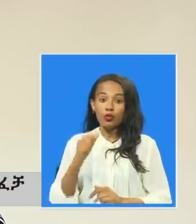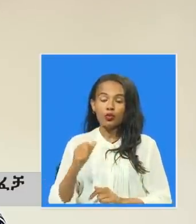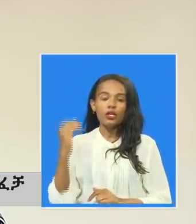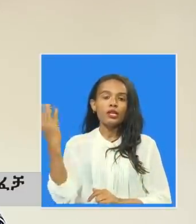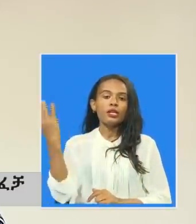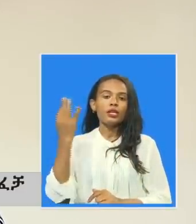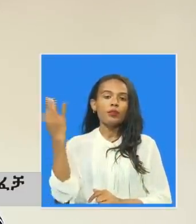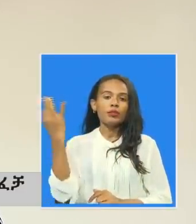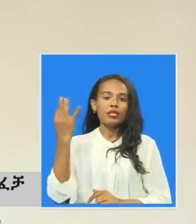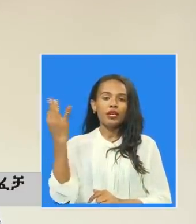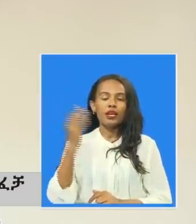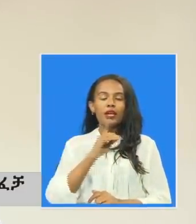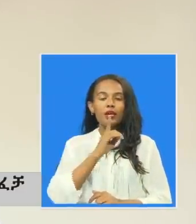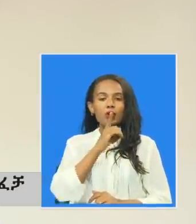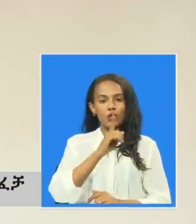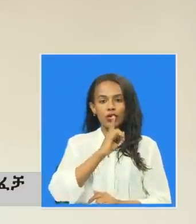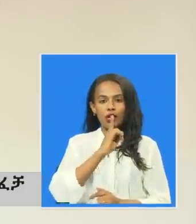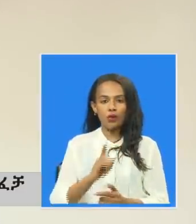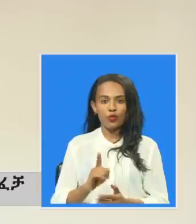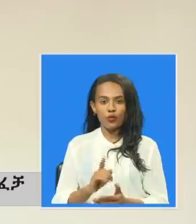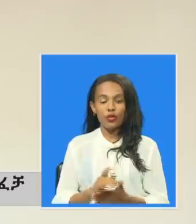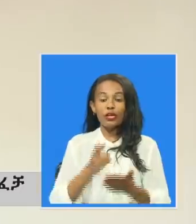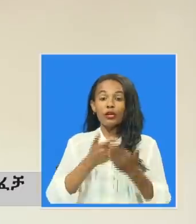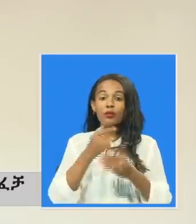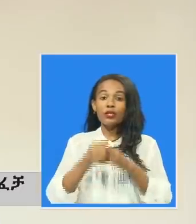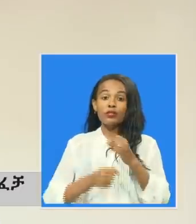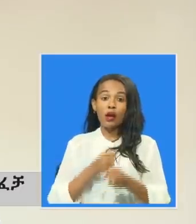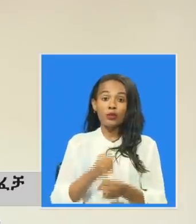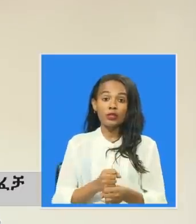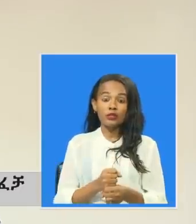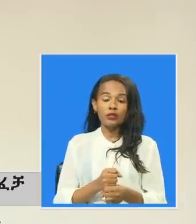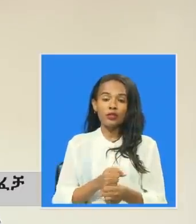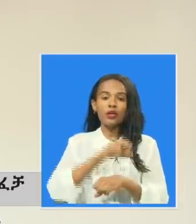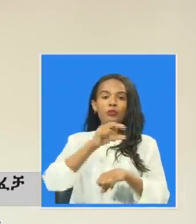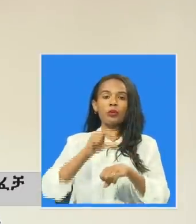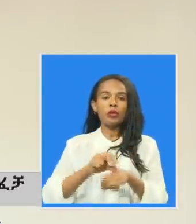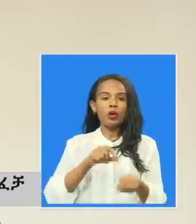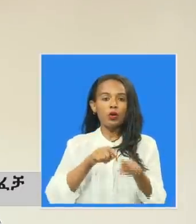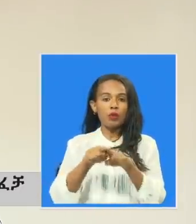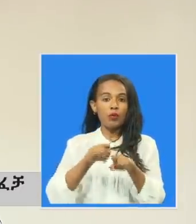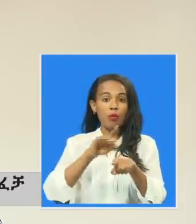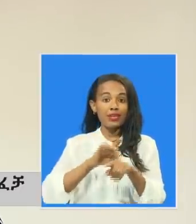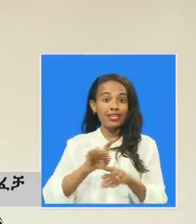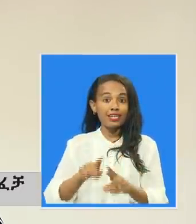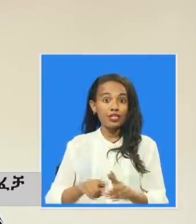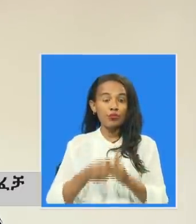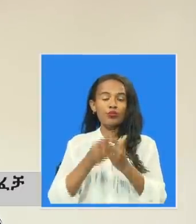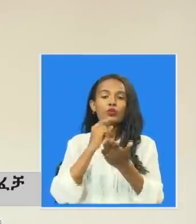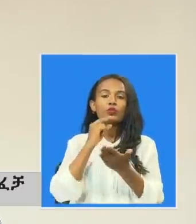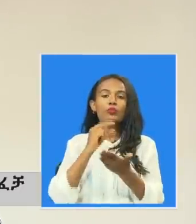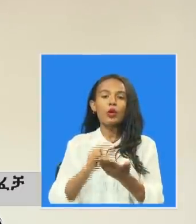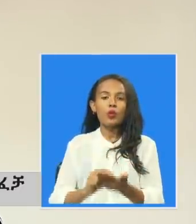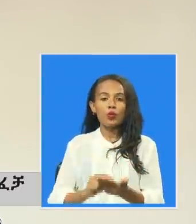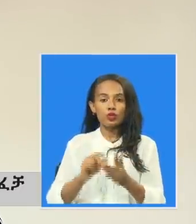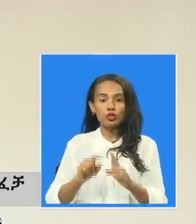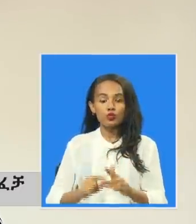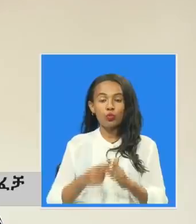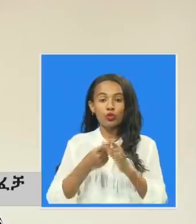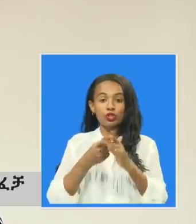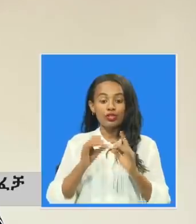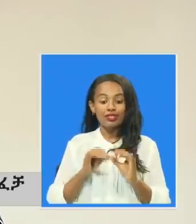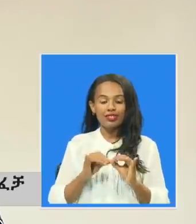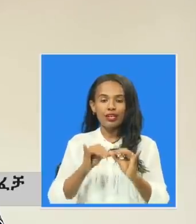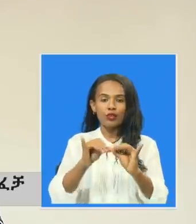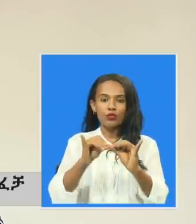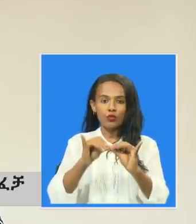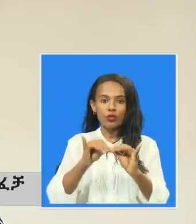የመሰከረ ሁኔታ ነው። በዚህ አመት በብሔራዊ መግባባት ላይ የተጀመሩ በጎ ጅምሮችን እንዲቀጥሉ